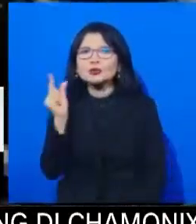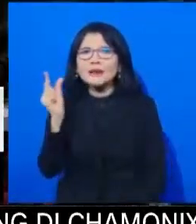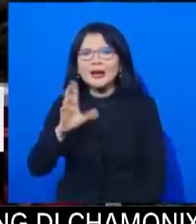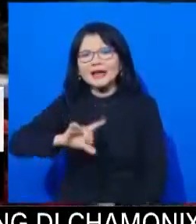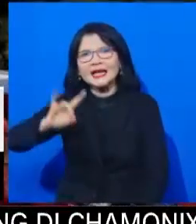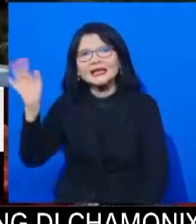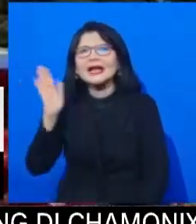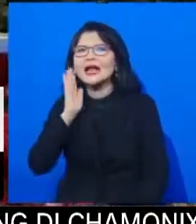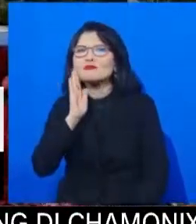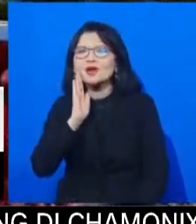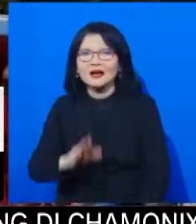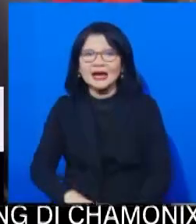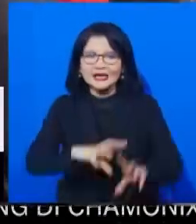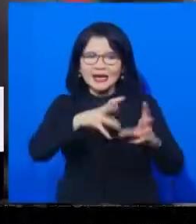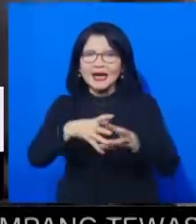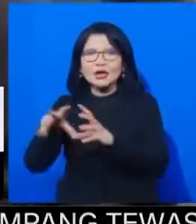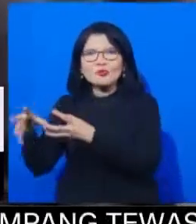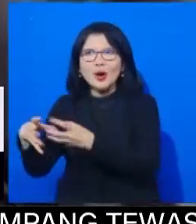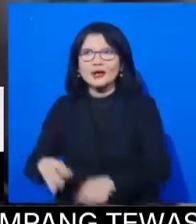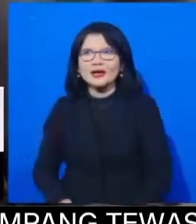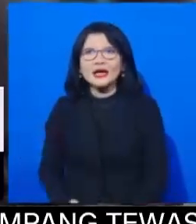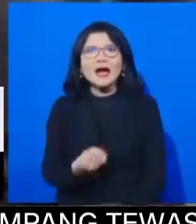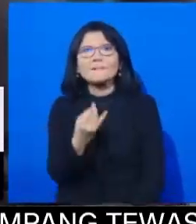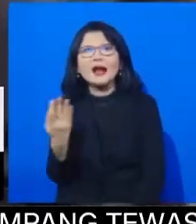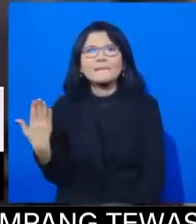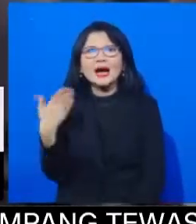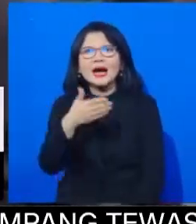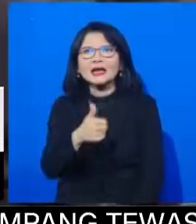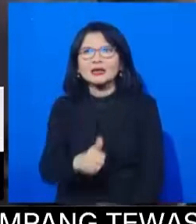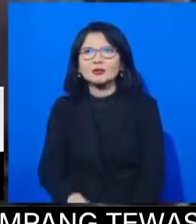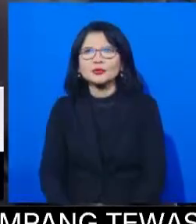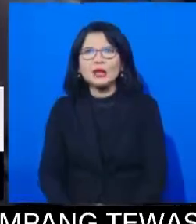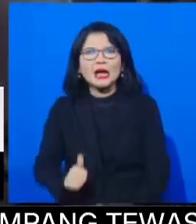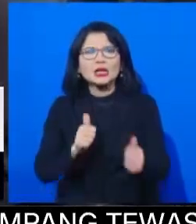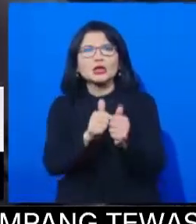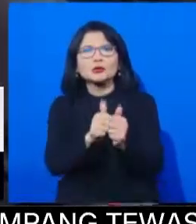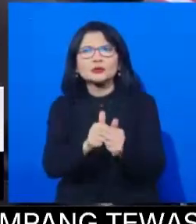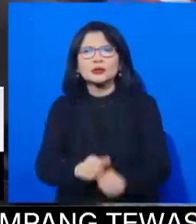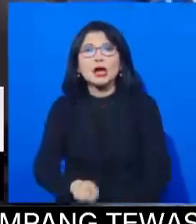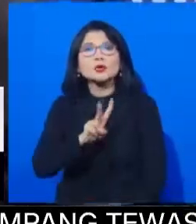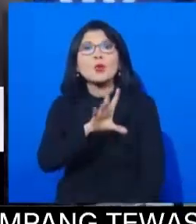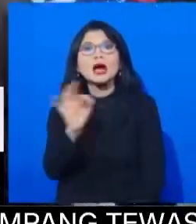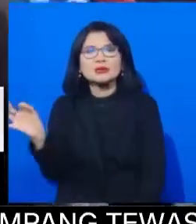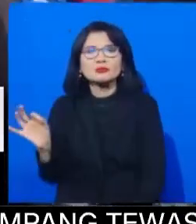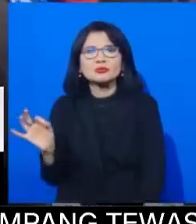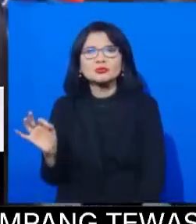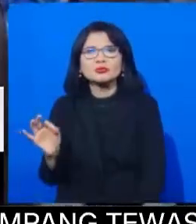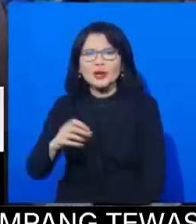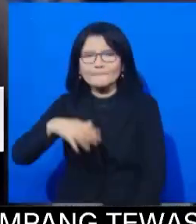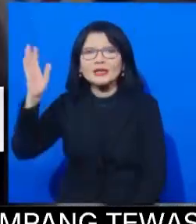atau buda. Ada berapa ratus peserta? Ini cuma ratusan, 2.000 ke atas ini. 2.000 ke